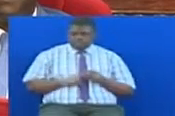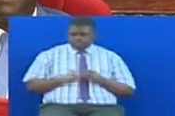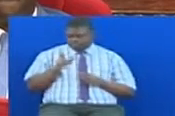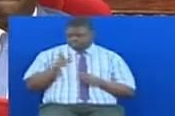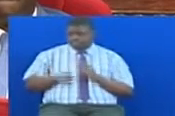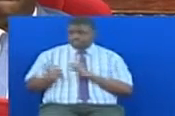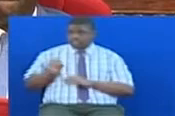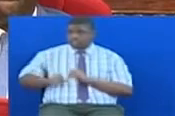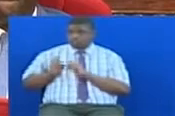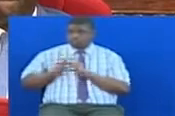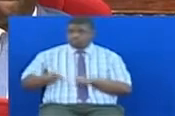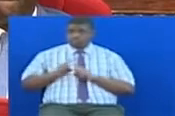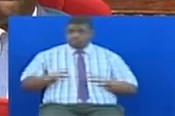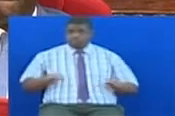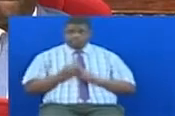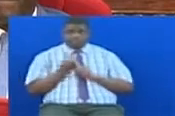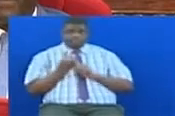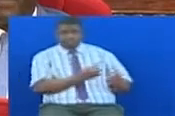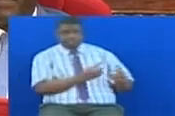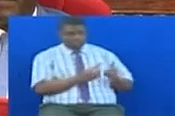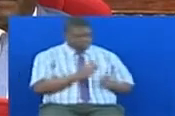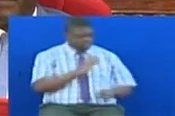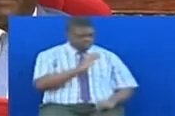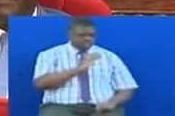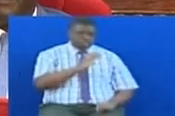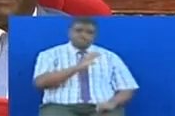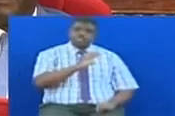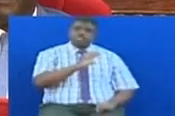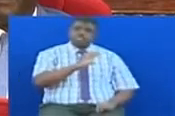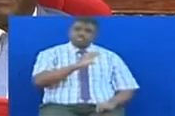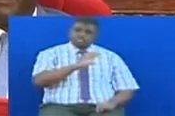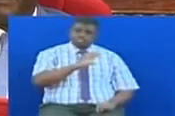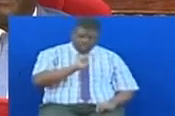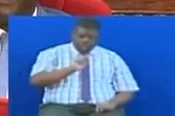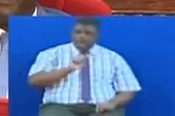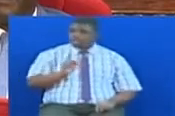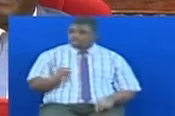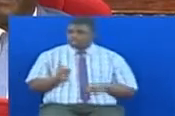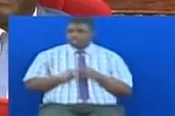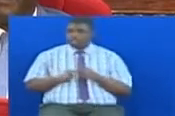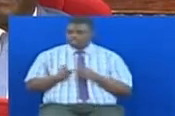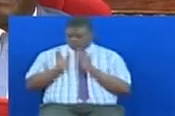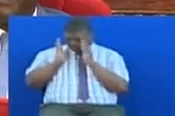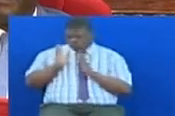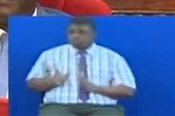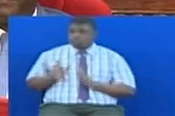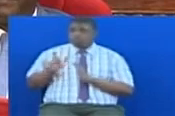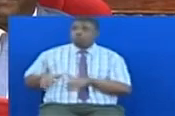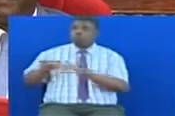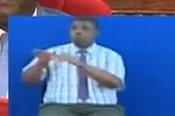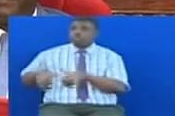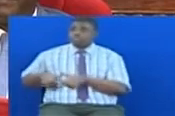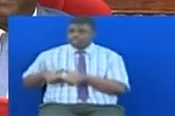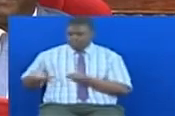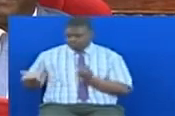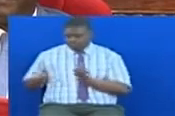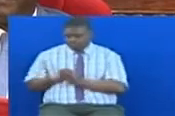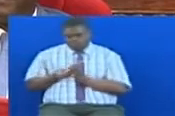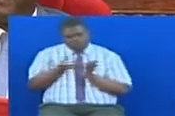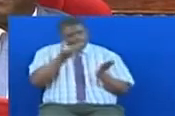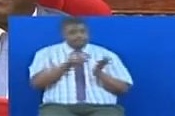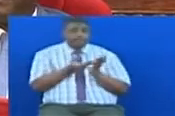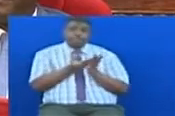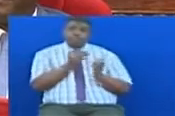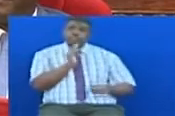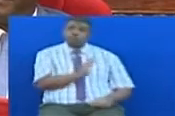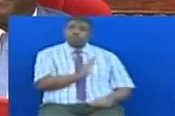bunge ya CIG alivyoeleza CIG na mapendekezo yake. Lakini Mheshimiwa Naibu